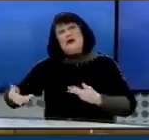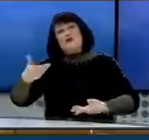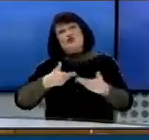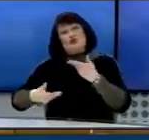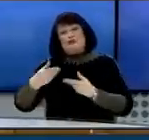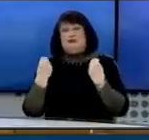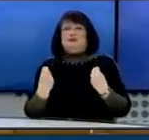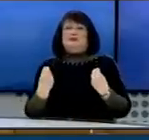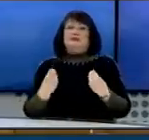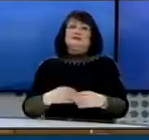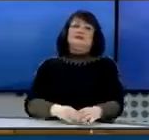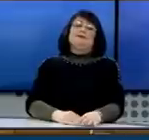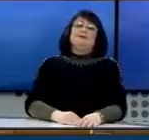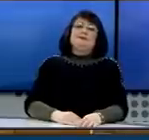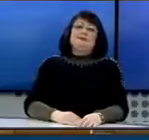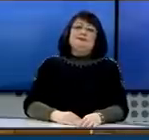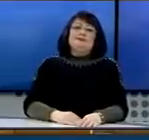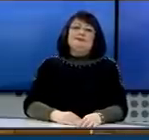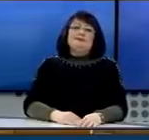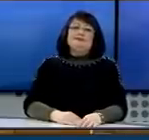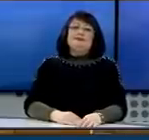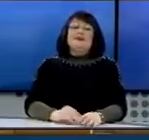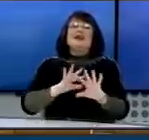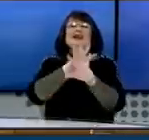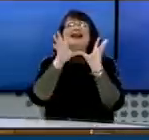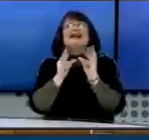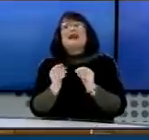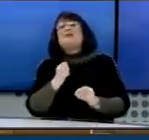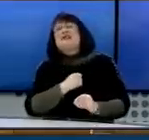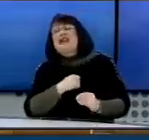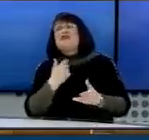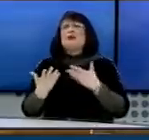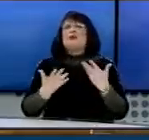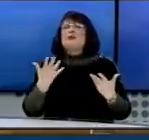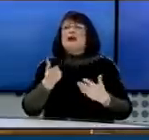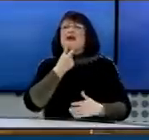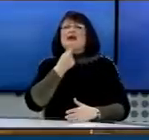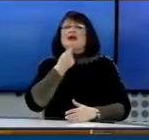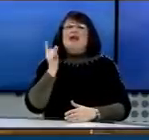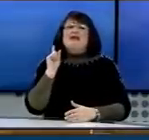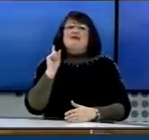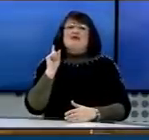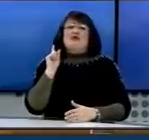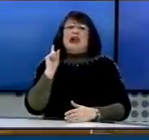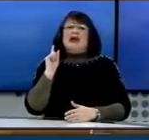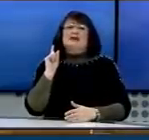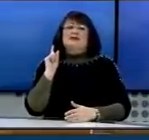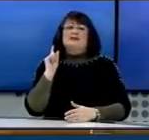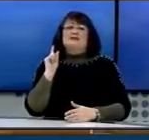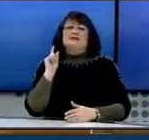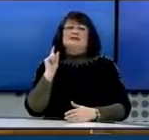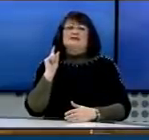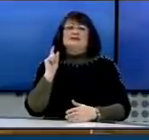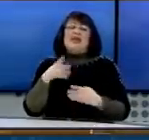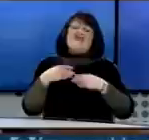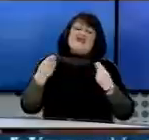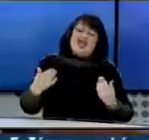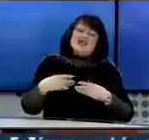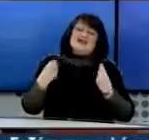Εξηγούμε. Όχι γενικές αρχές και εύκολα συνθήματα τα οποία καταλήγουν σε